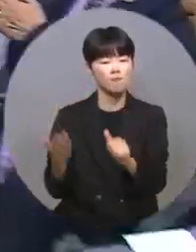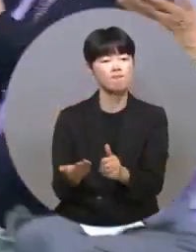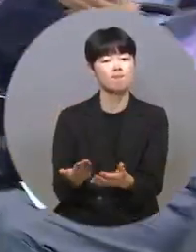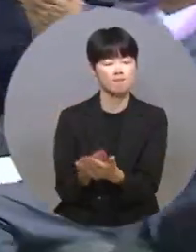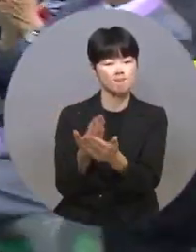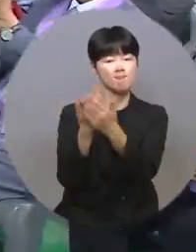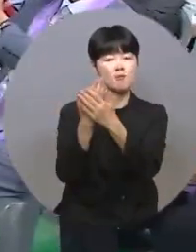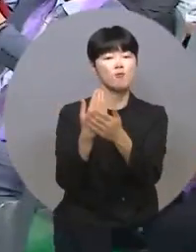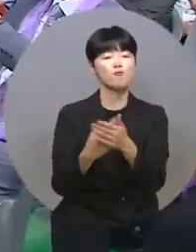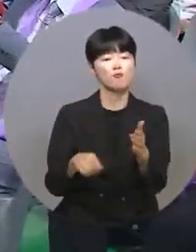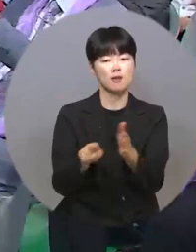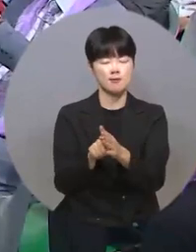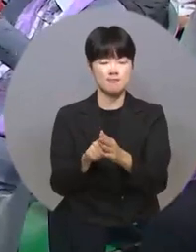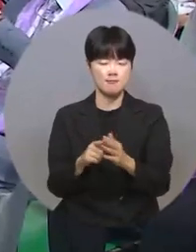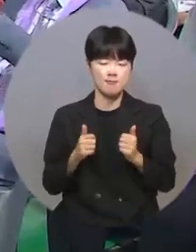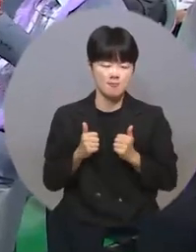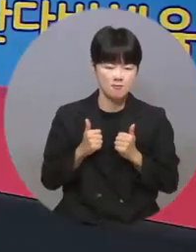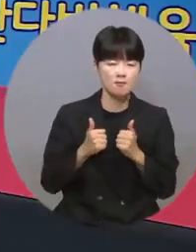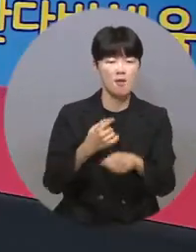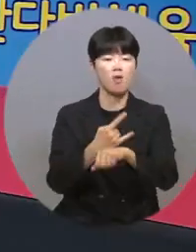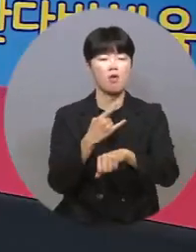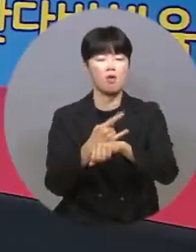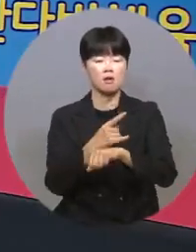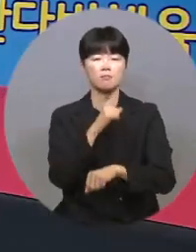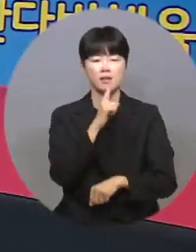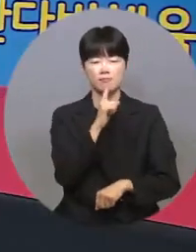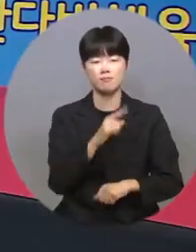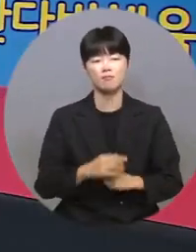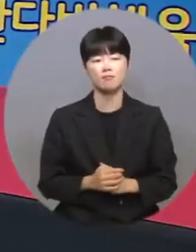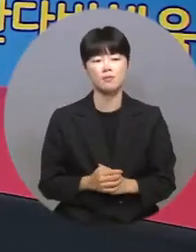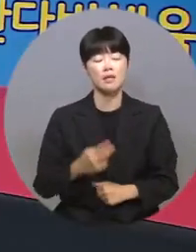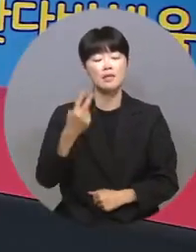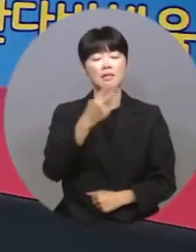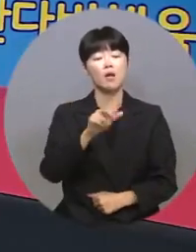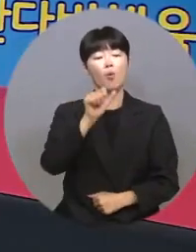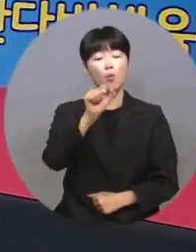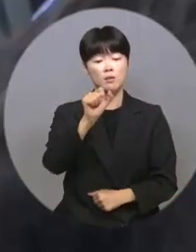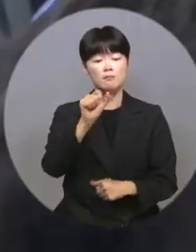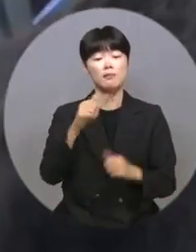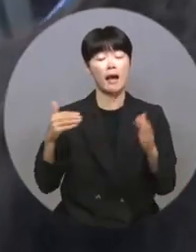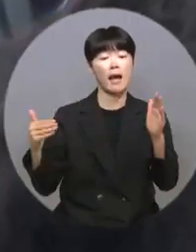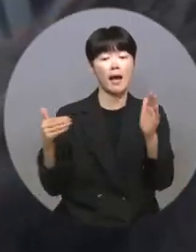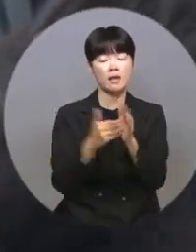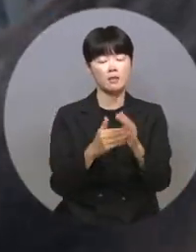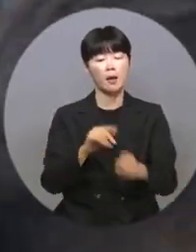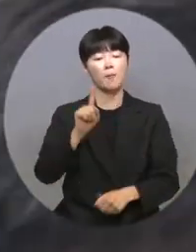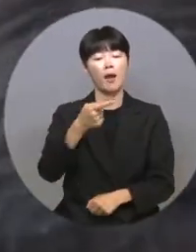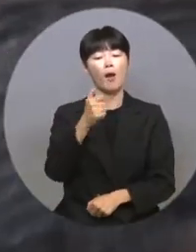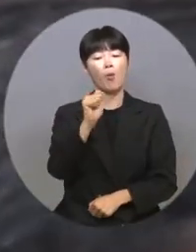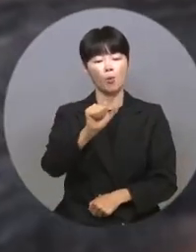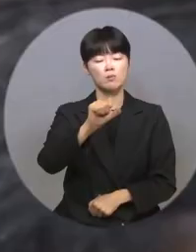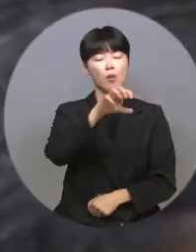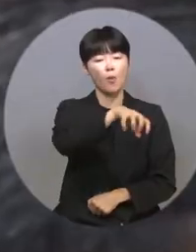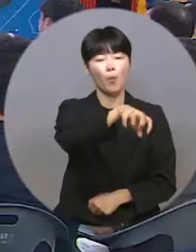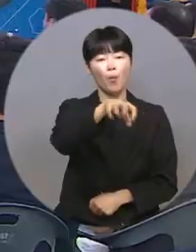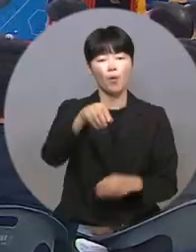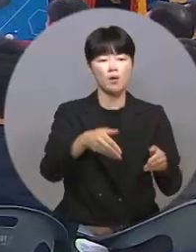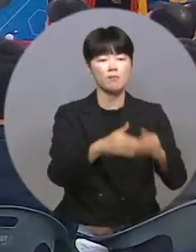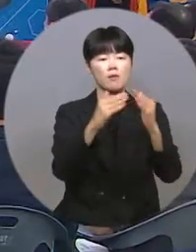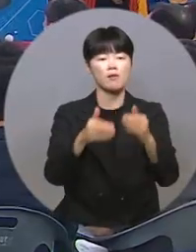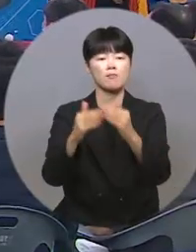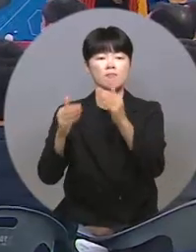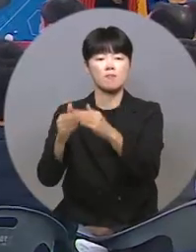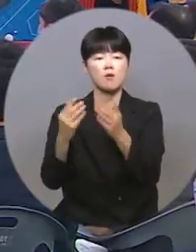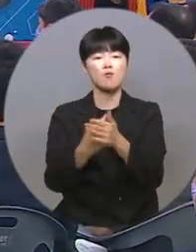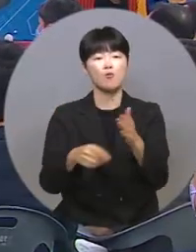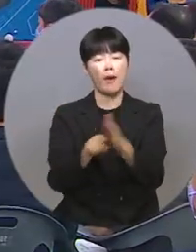전했습니다. 이에 따라 2025년까지 150개소 신규 건립을 목표로 향후 반다비 체육센터의 지역 거점화